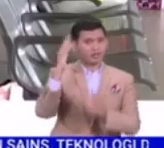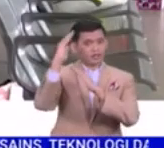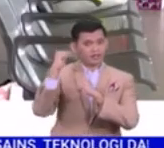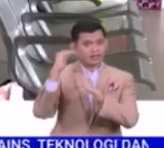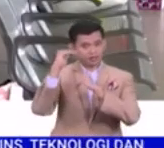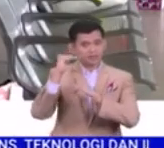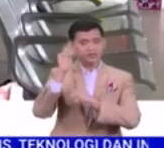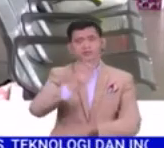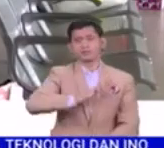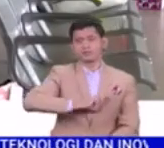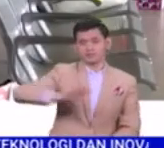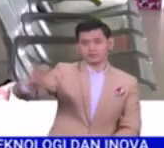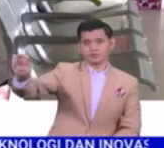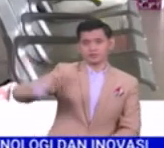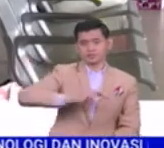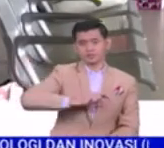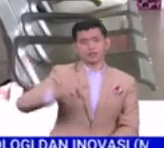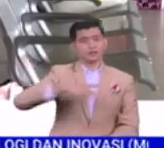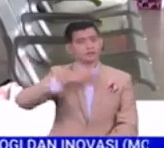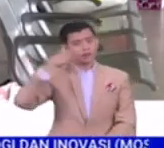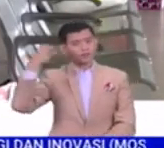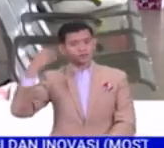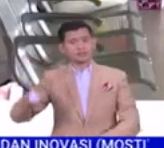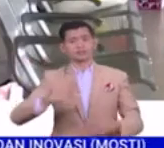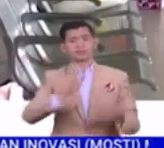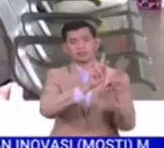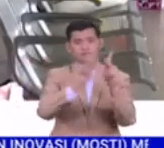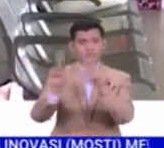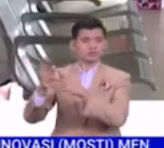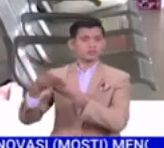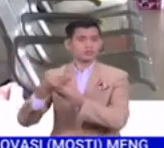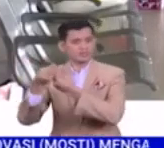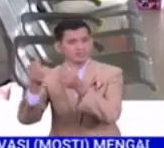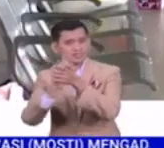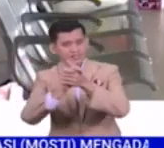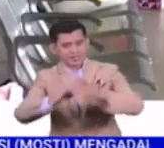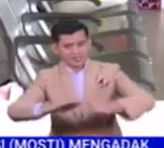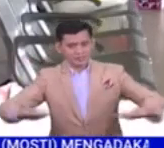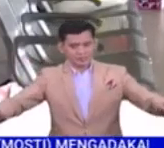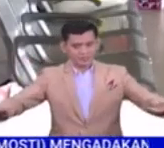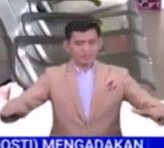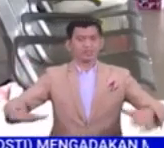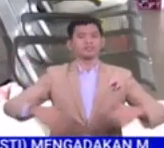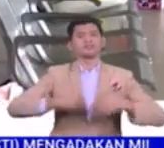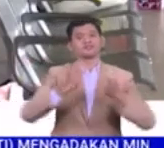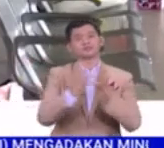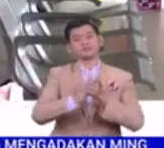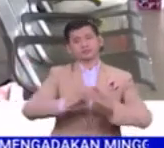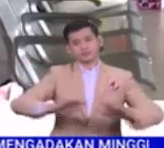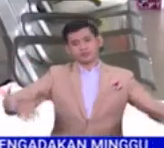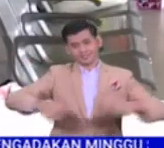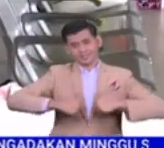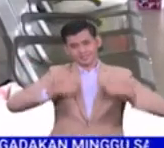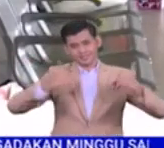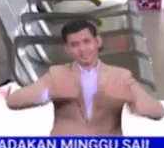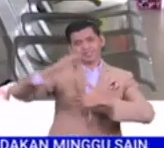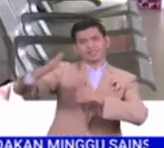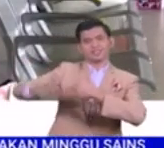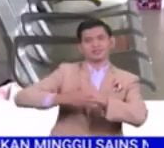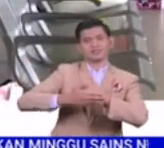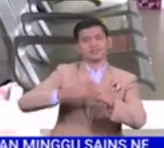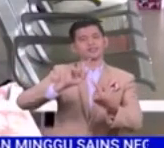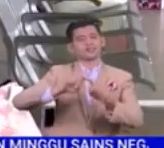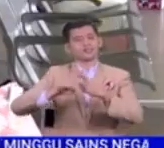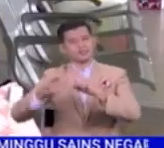pulang berhari raya anda lancar dan selamat semuanya dalam perjalanan. Selamat Hari Raya. Kembali bersama-sama rakan